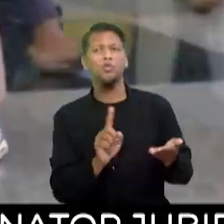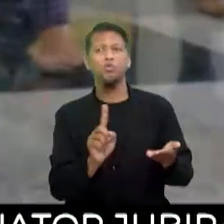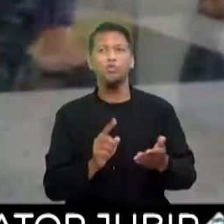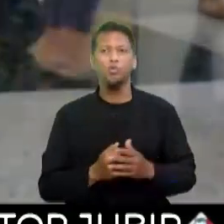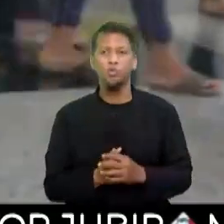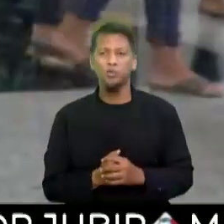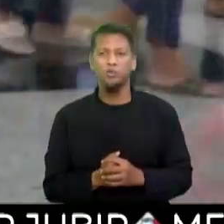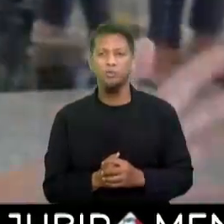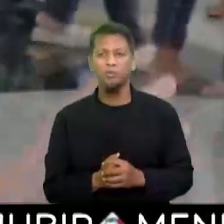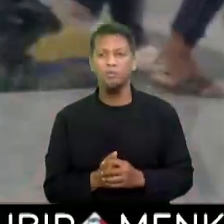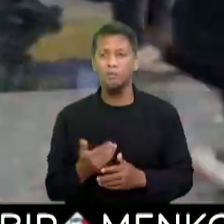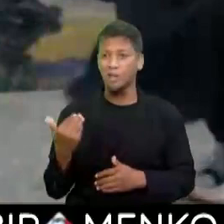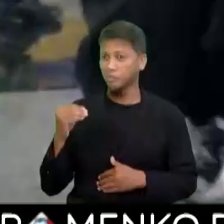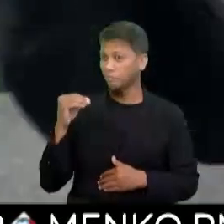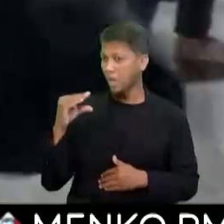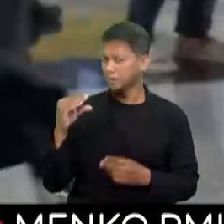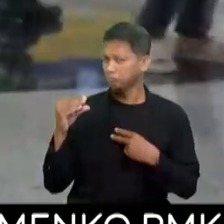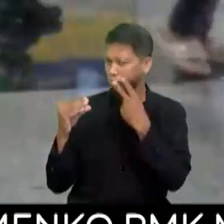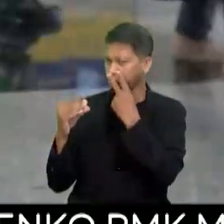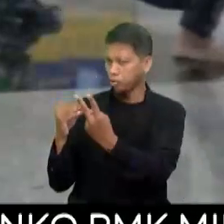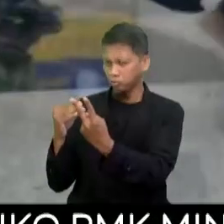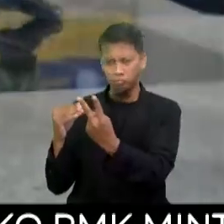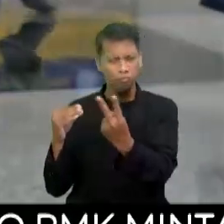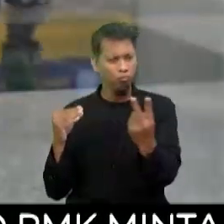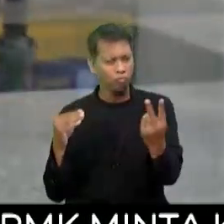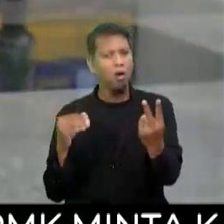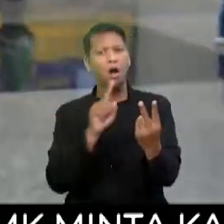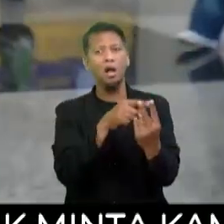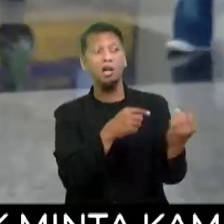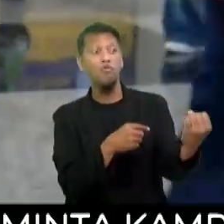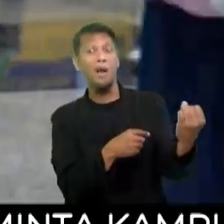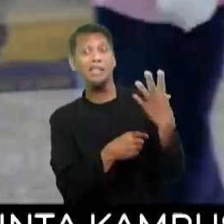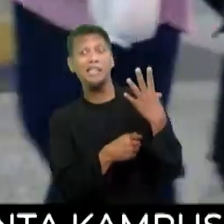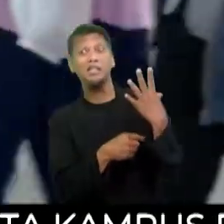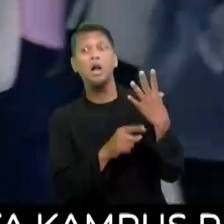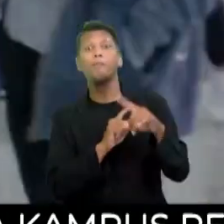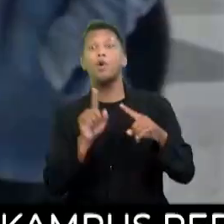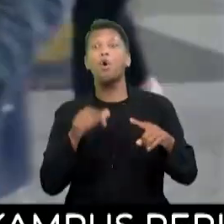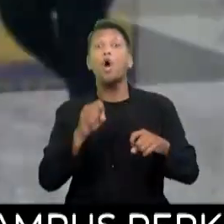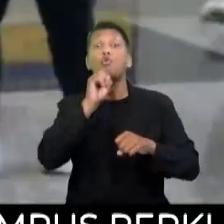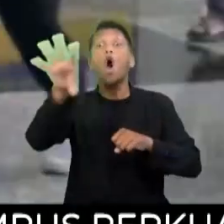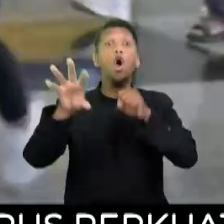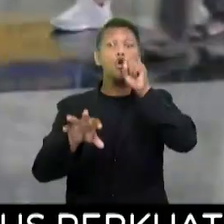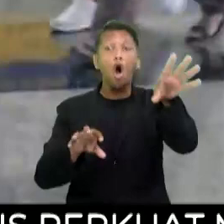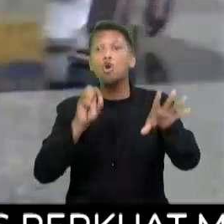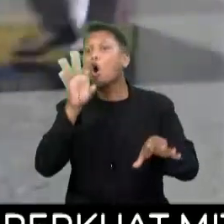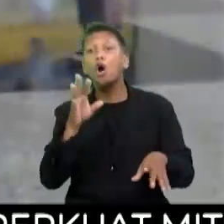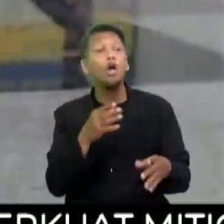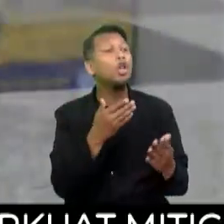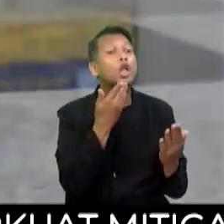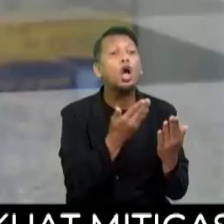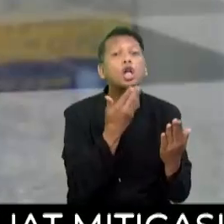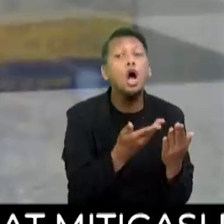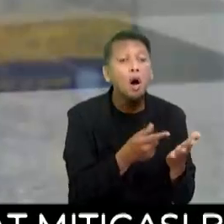Sedari tadi kami perhatikan tepat di belakang saya ini memberikan informasi dari pengeras suara, kemudian juga menghampiri masyarakat. Adapun yang menjadi alasan